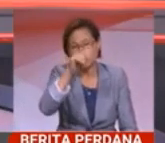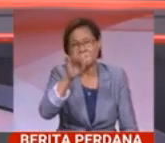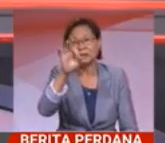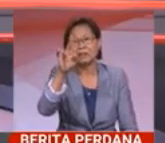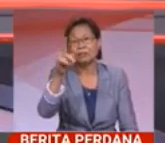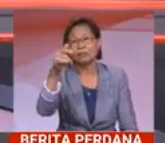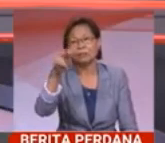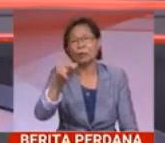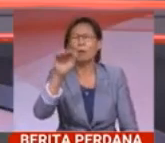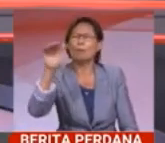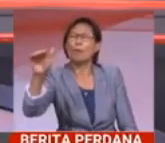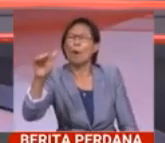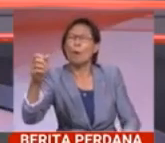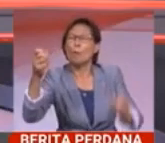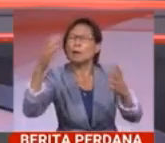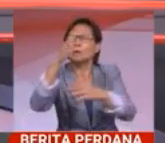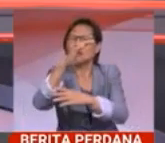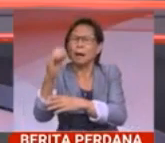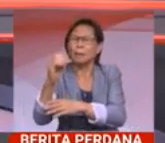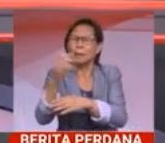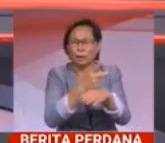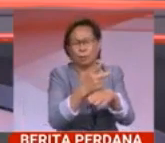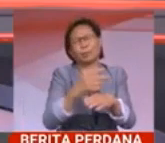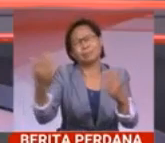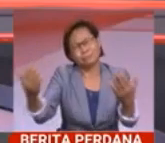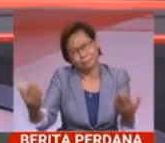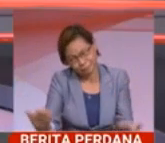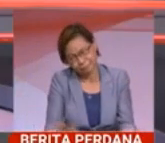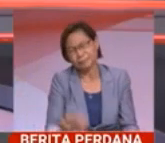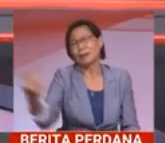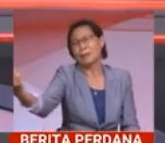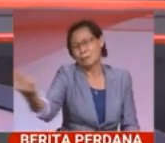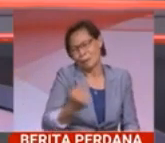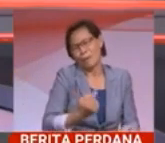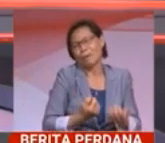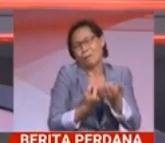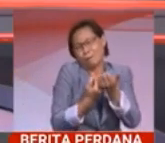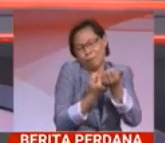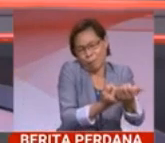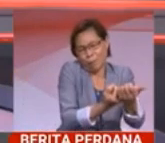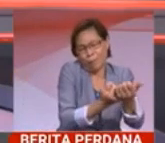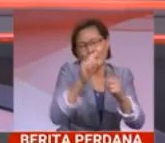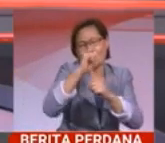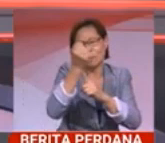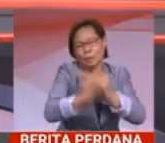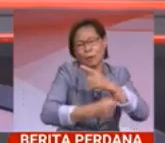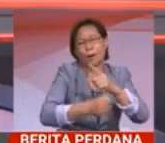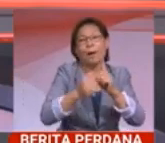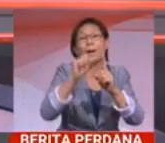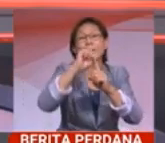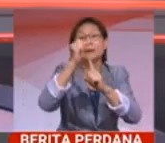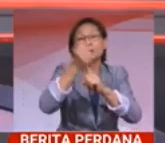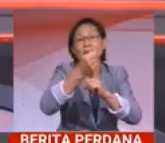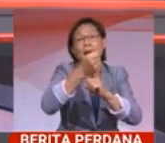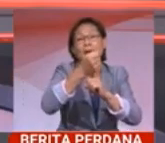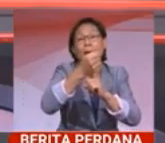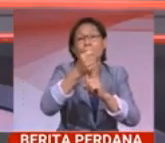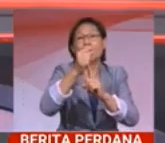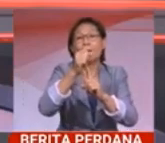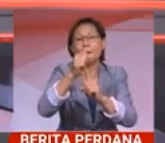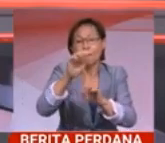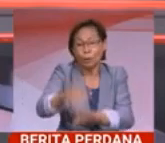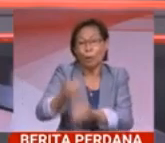saifuddin abdullah menggeser lebih banyak syari'at kopra tampil menyalurkan sumbangan kepada persatuan bola ke rancabali simaba